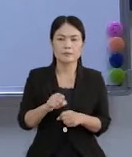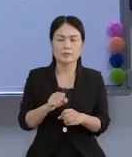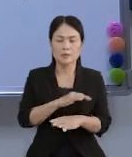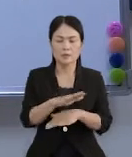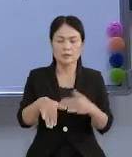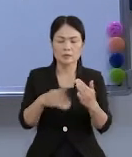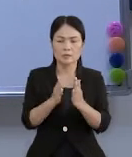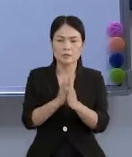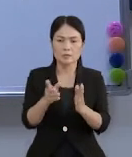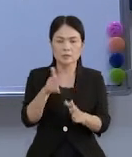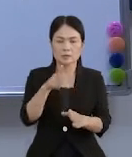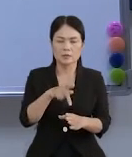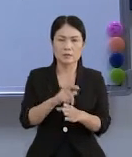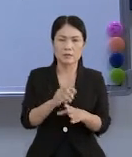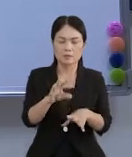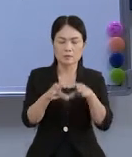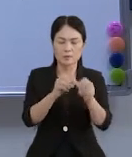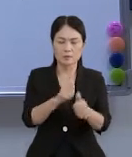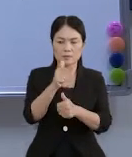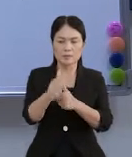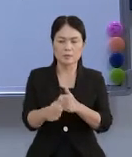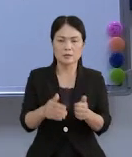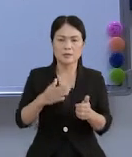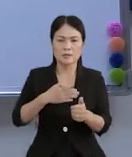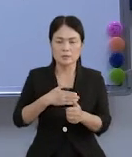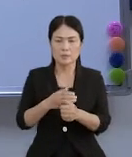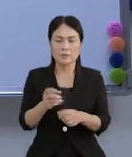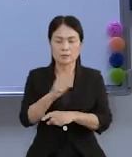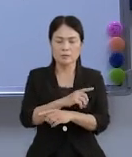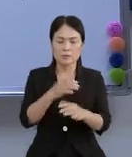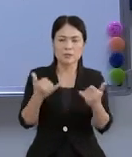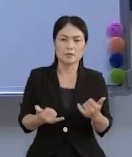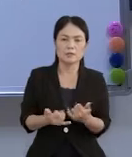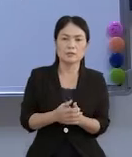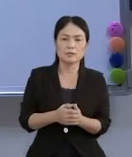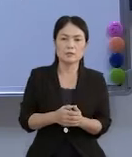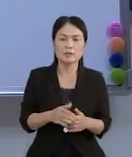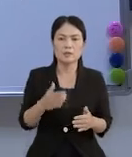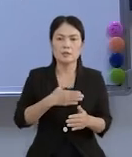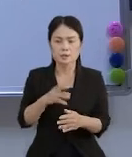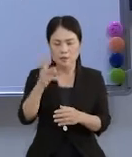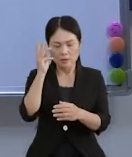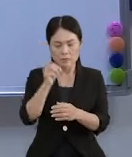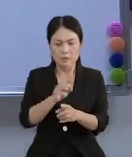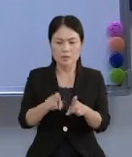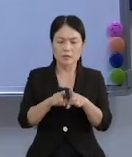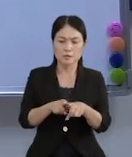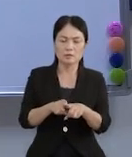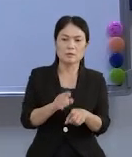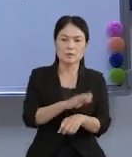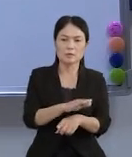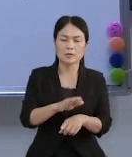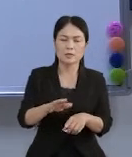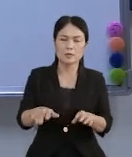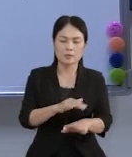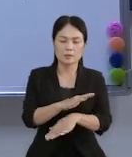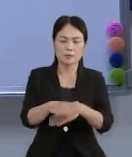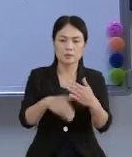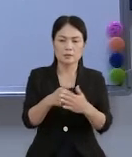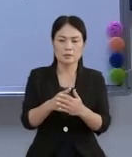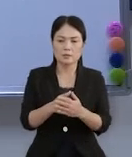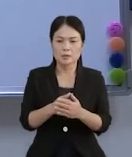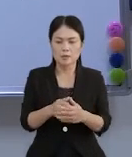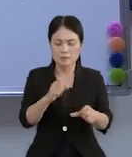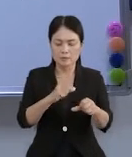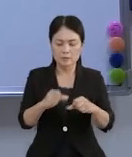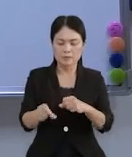chả ở côn sầm rập ca cho rùm sắc xa pì chấm ngay chỉ bùi nhạc ru nơi thằng ngày nì hai nhạc ru co sang khâm phong đại tha con côn tiếng ốc nia